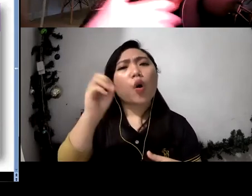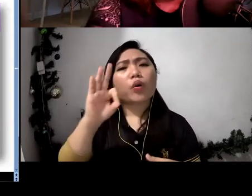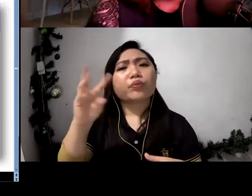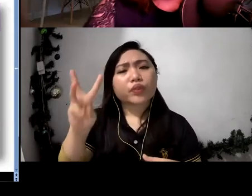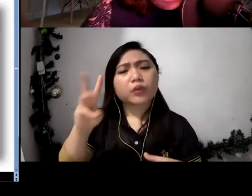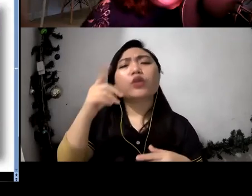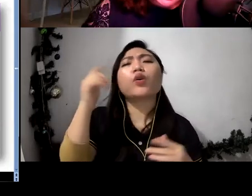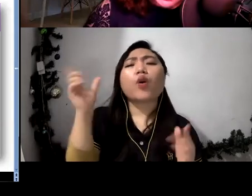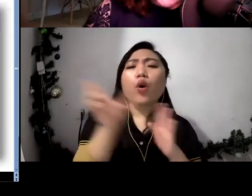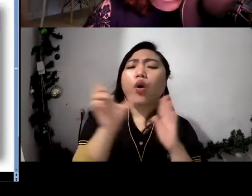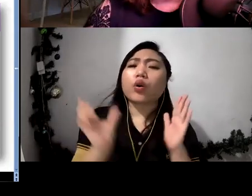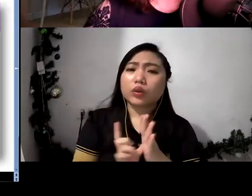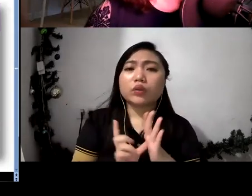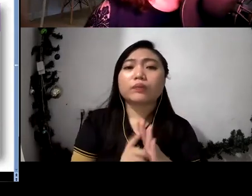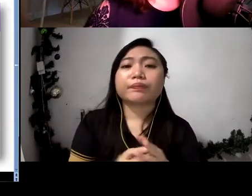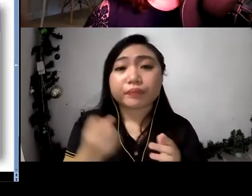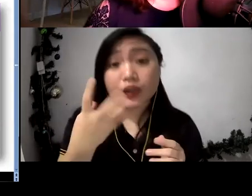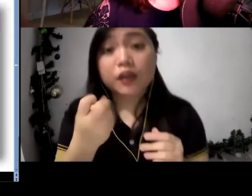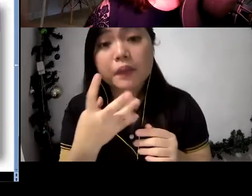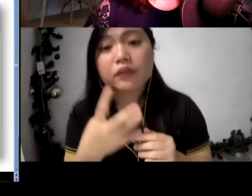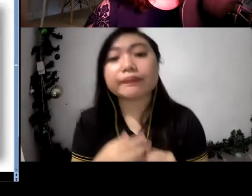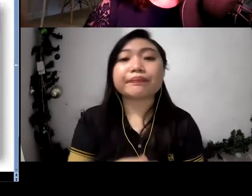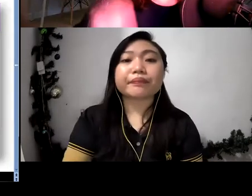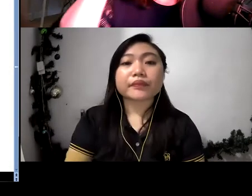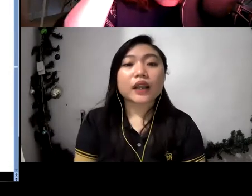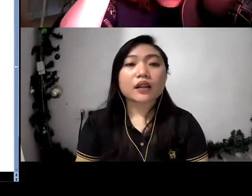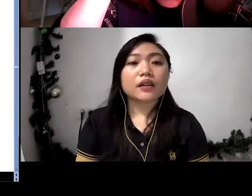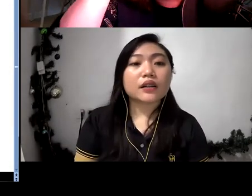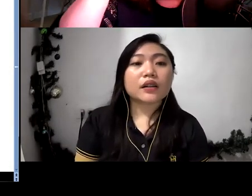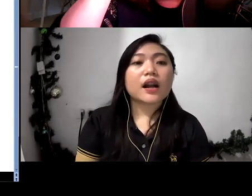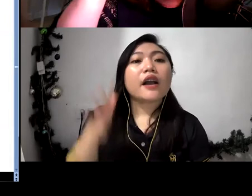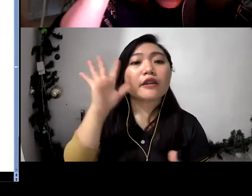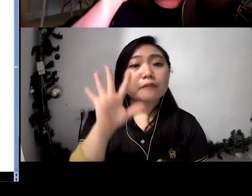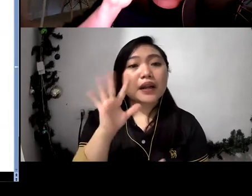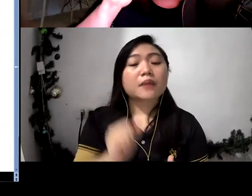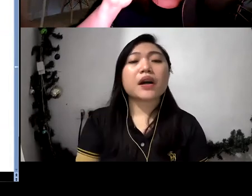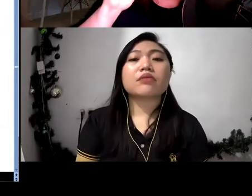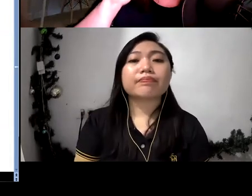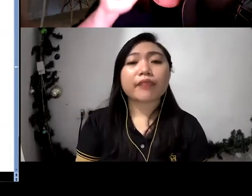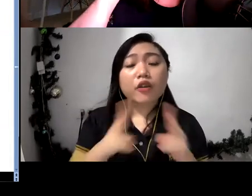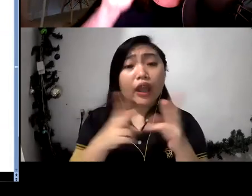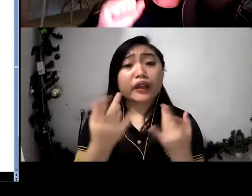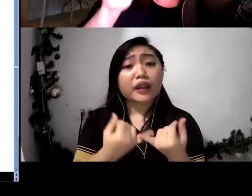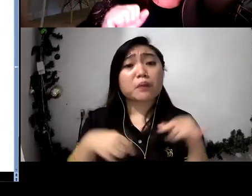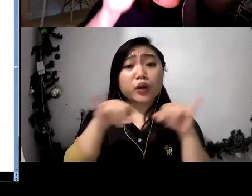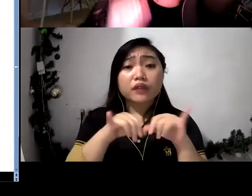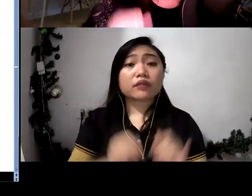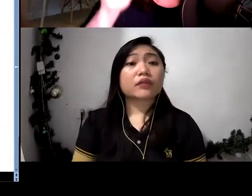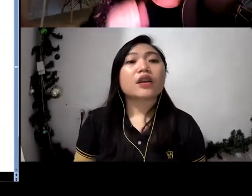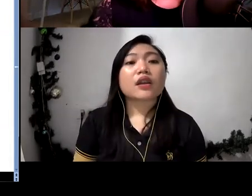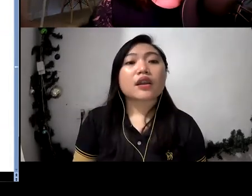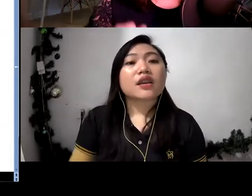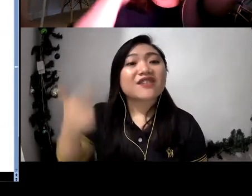ng nilo-launch ng mga legislative agenda. No? At yung panglima, na very important, is